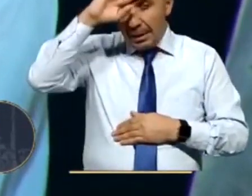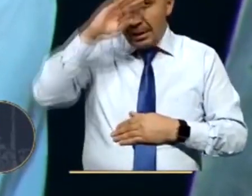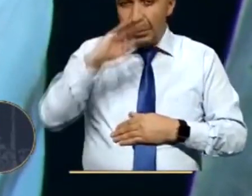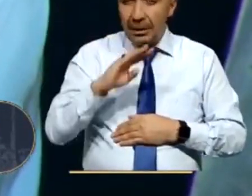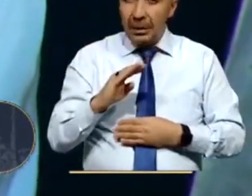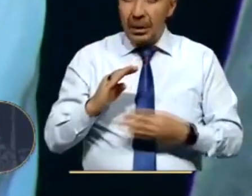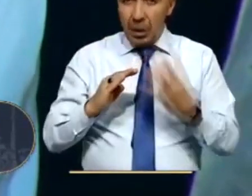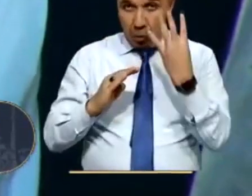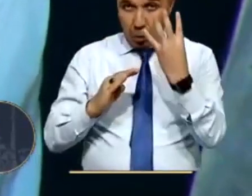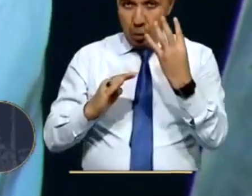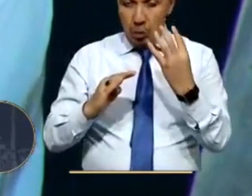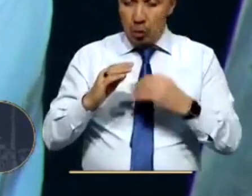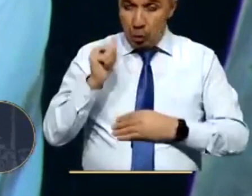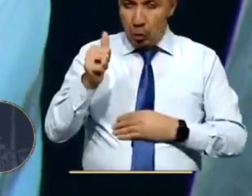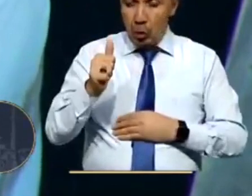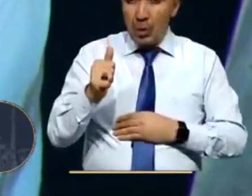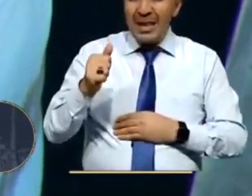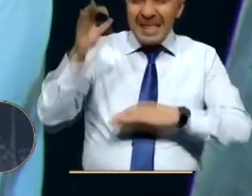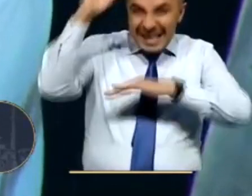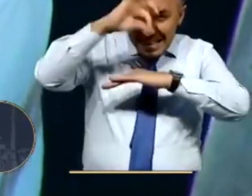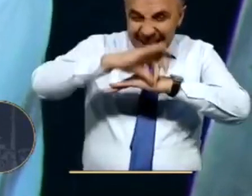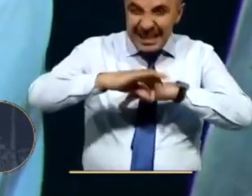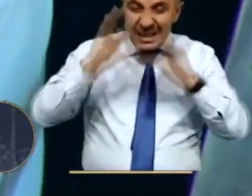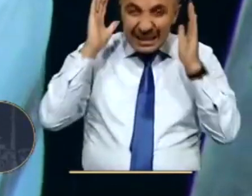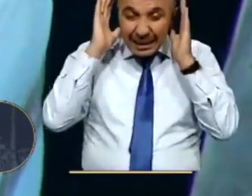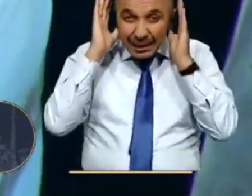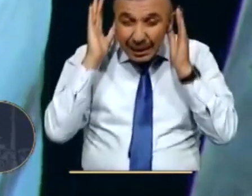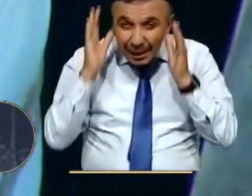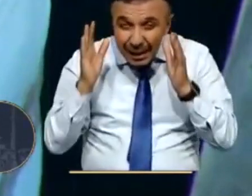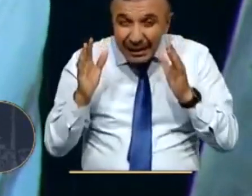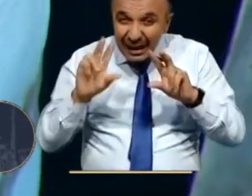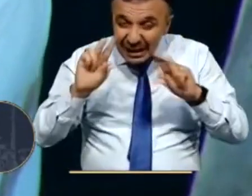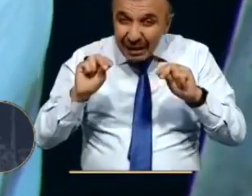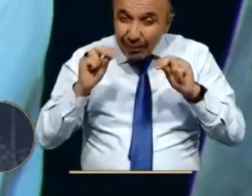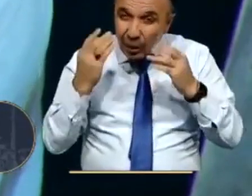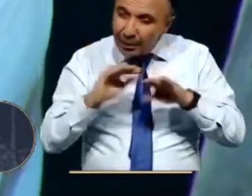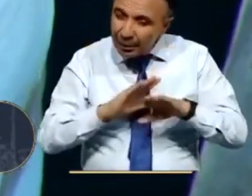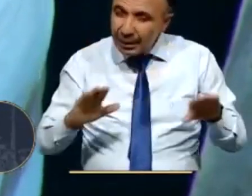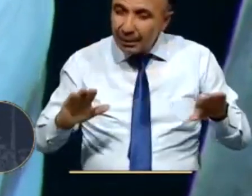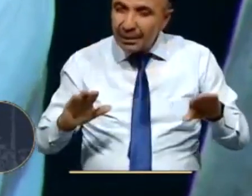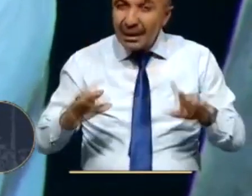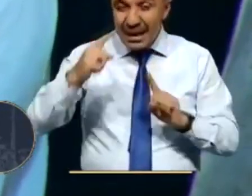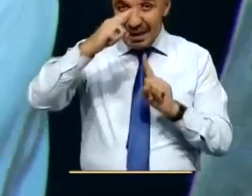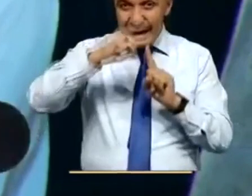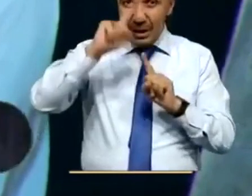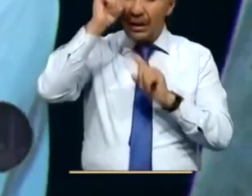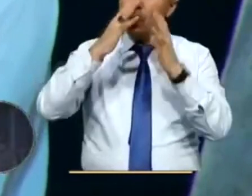namazıyla birlikte tamamlayacağımız teşrik tekbirlerini unutmayalım.